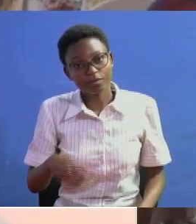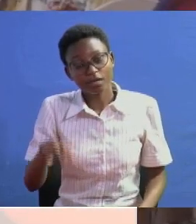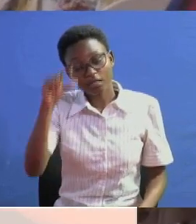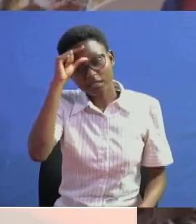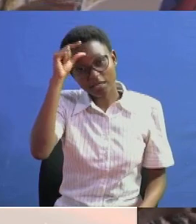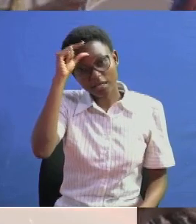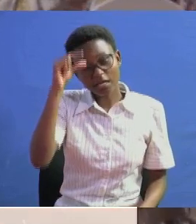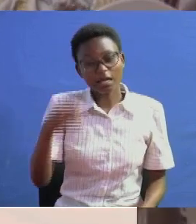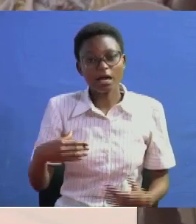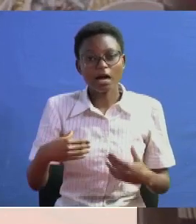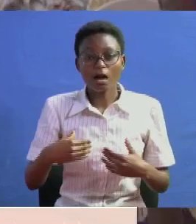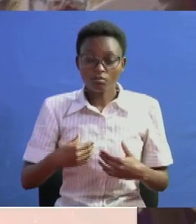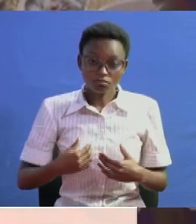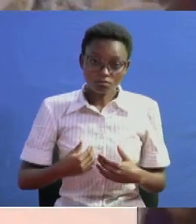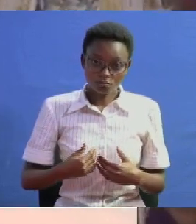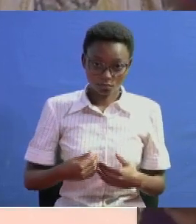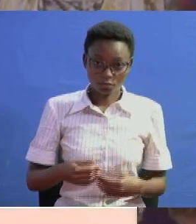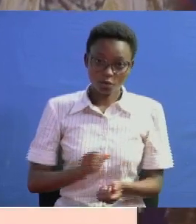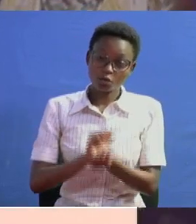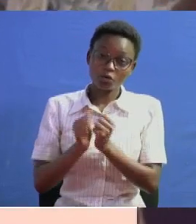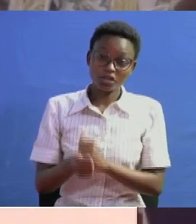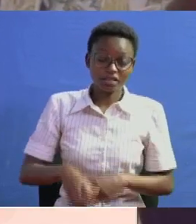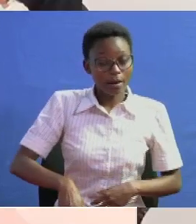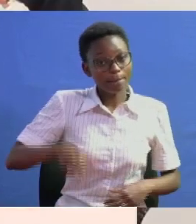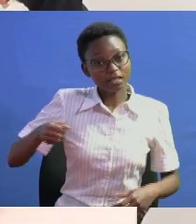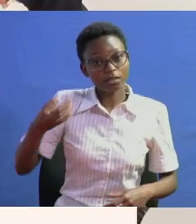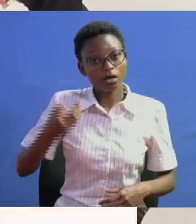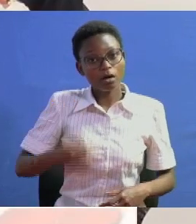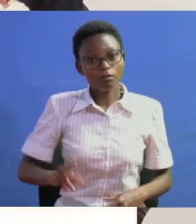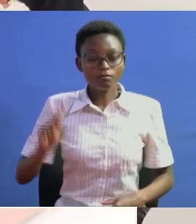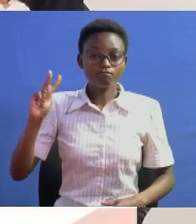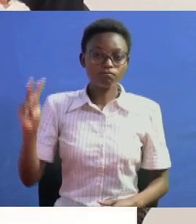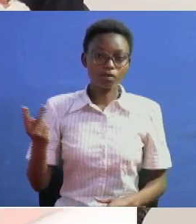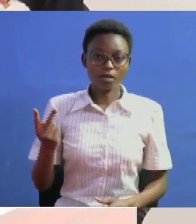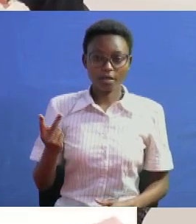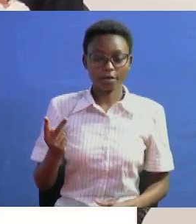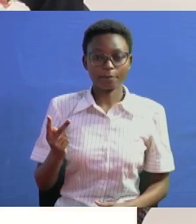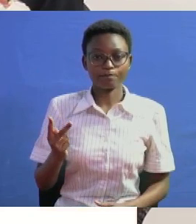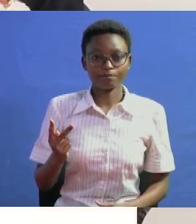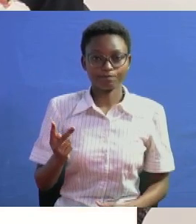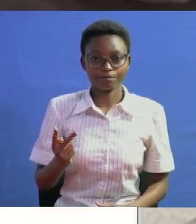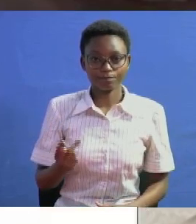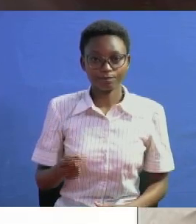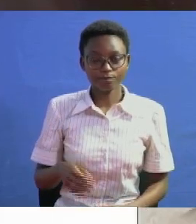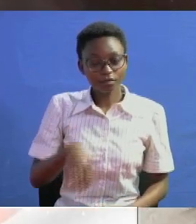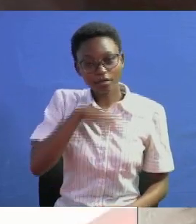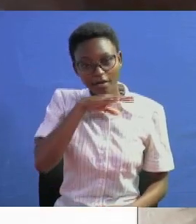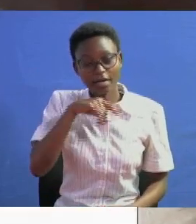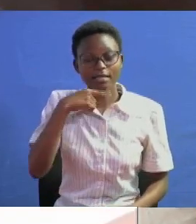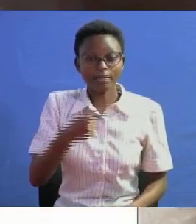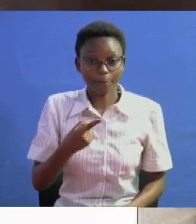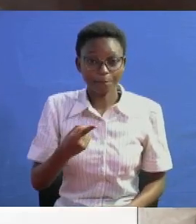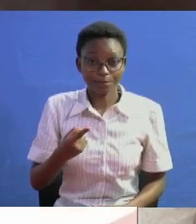haina mamlaka kisheria kubadilisha bajeti ya Kenya baada ya serikali jana kuahidi kuongeza bajeti ya mahakama. Odinga alidai